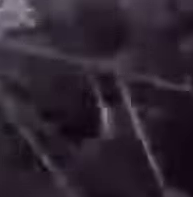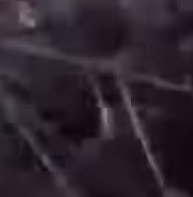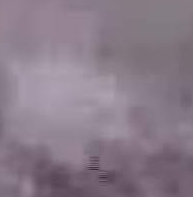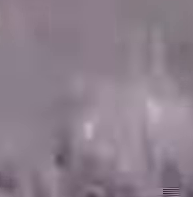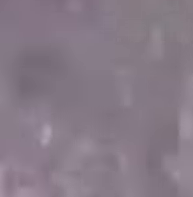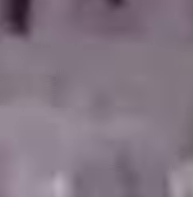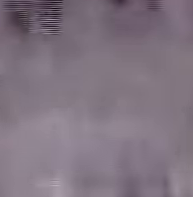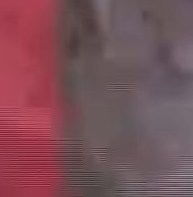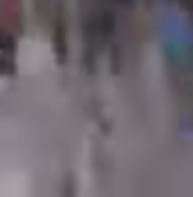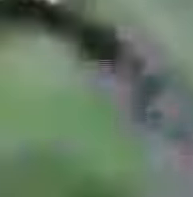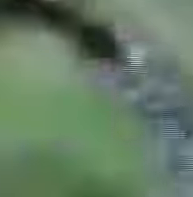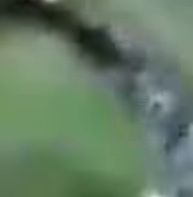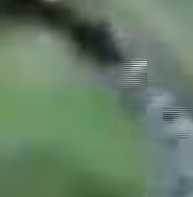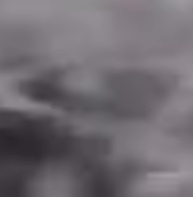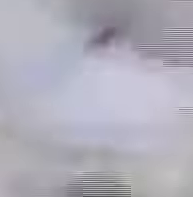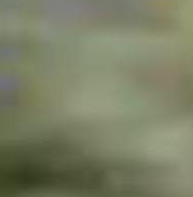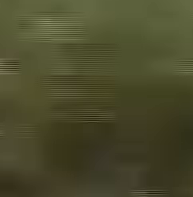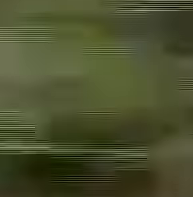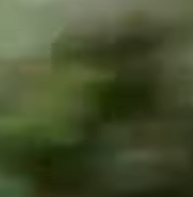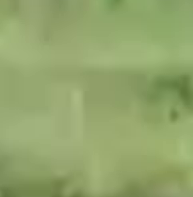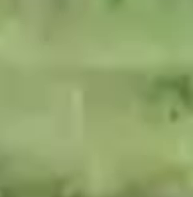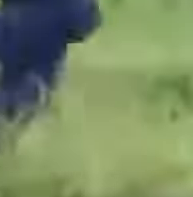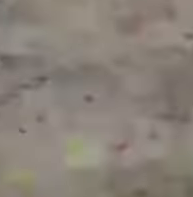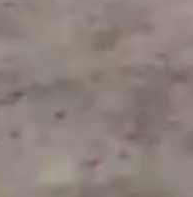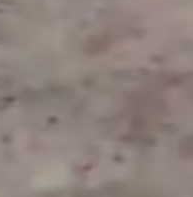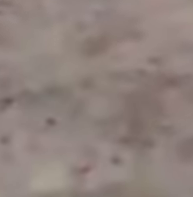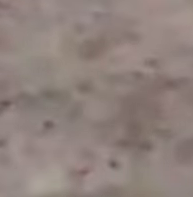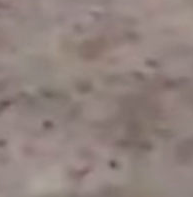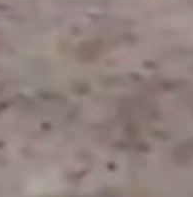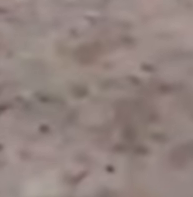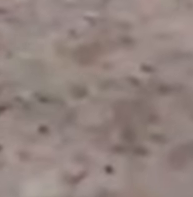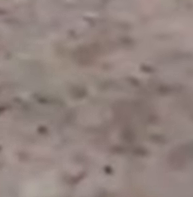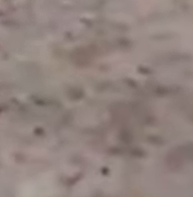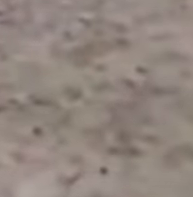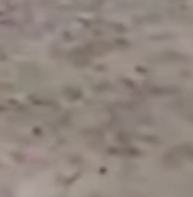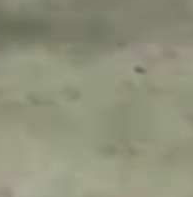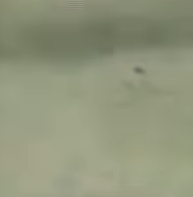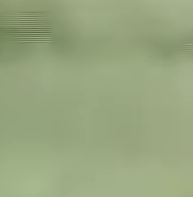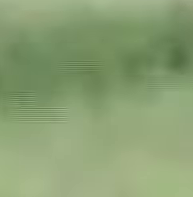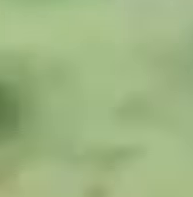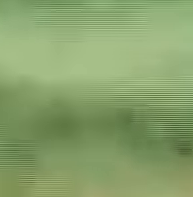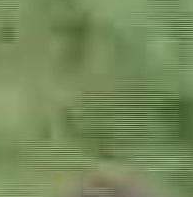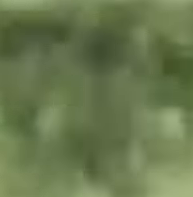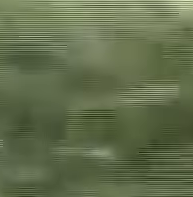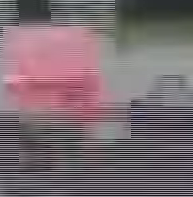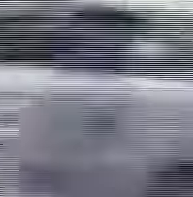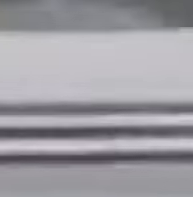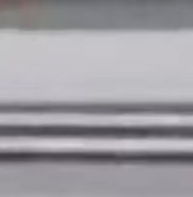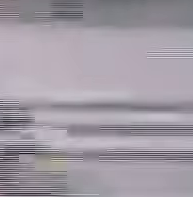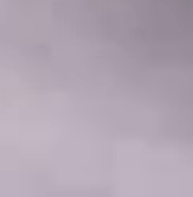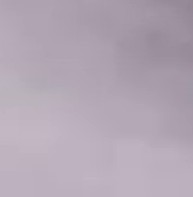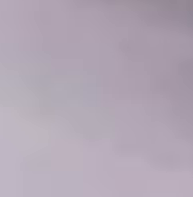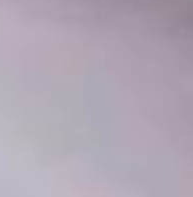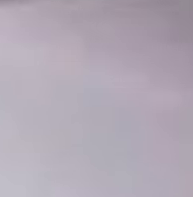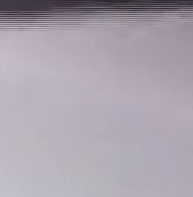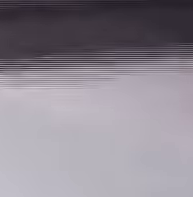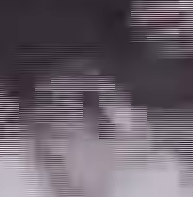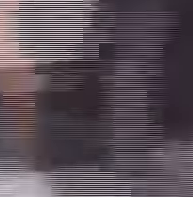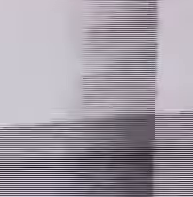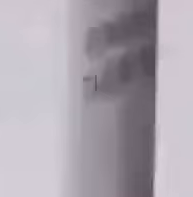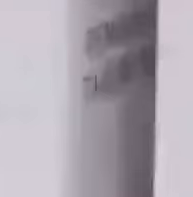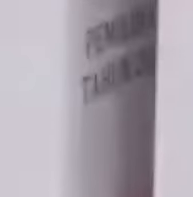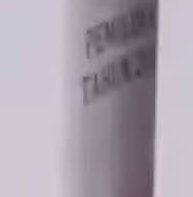Setiap langkah, setiap hari yang kita lalui adalah cerita besar kita. Di sana ada tantangan besar yang harus kita